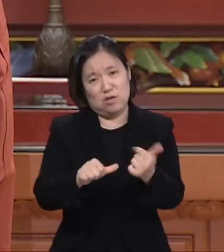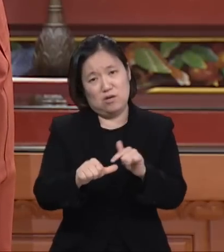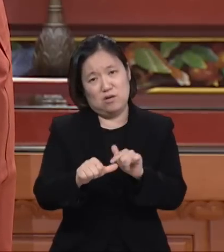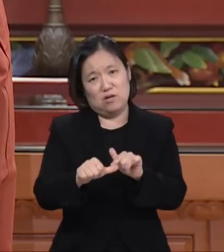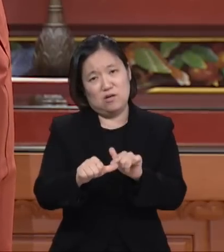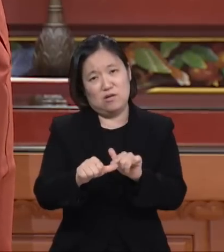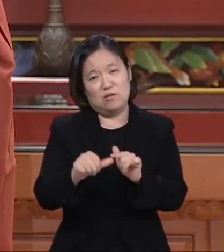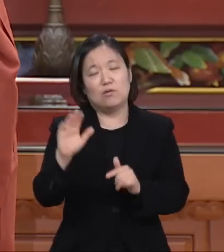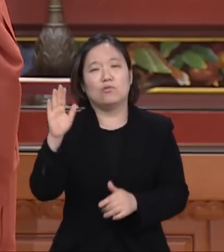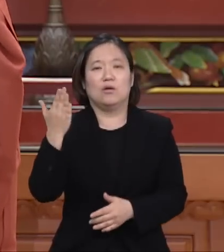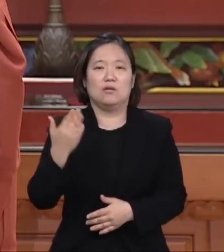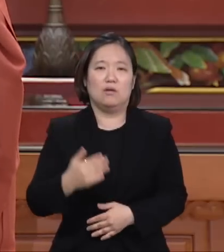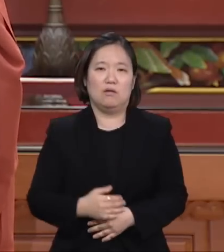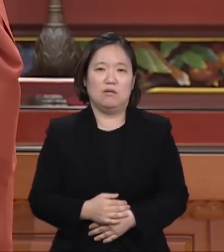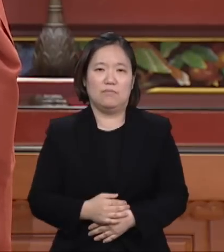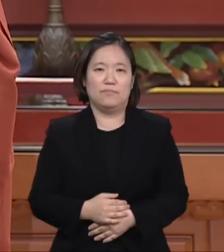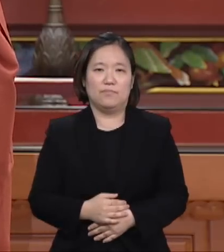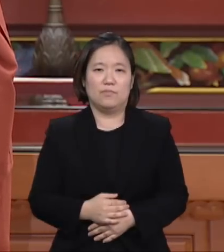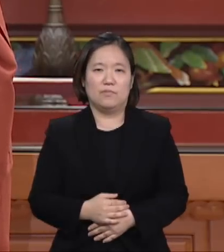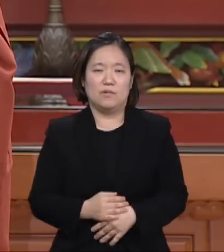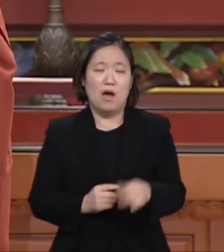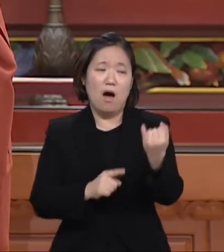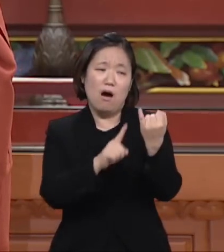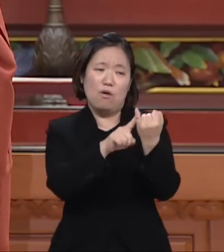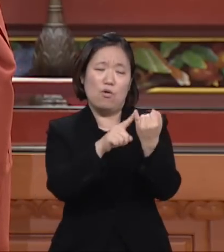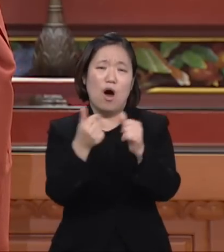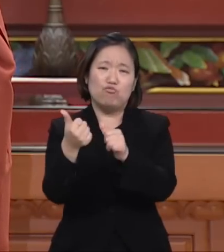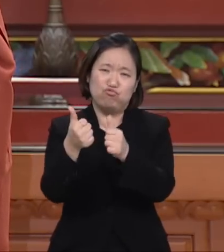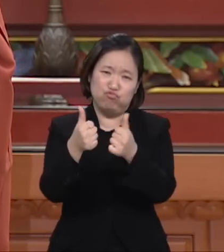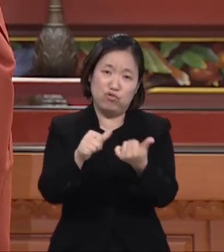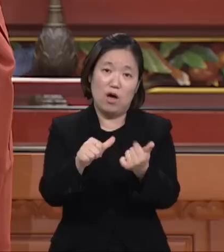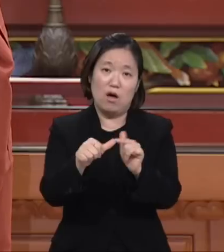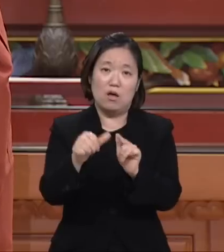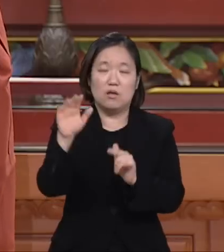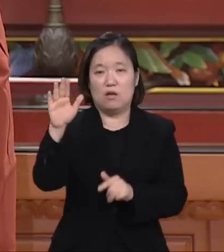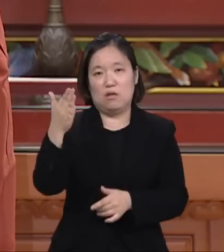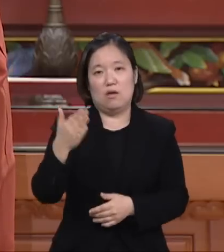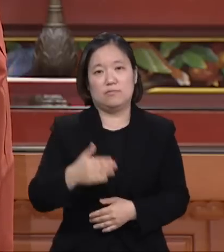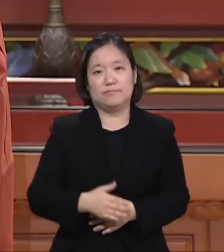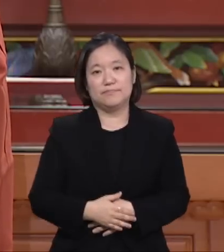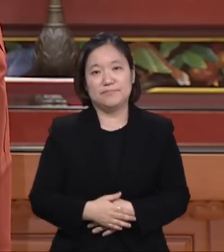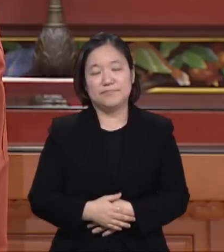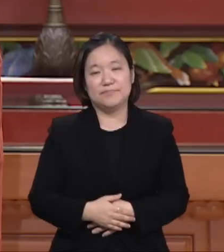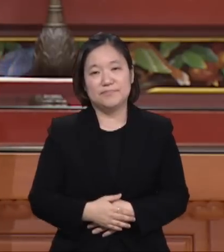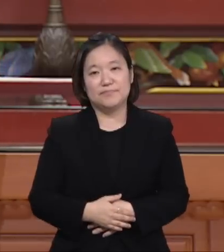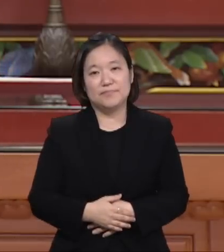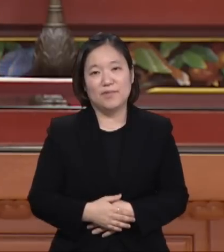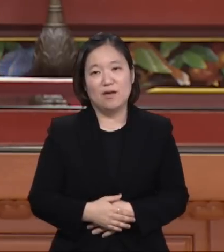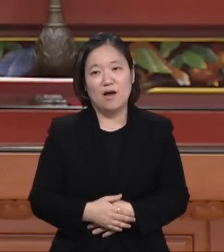됩니다 숨이 또 끊긴 거예요 그리고